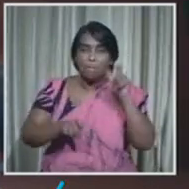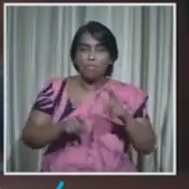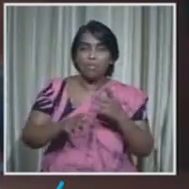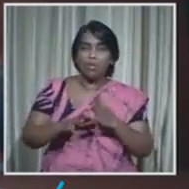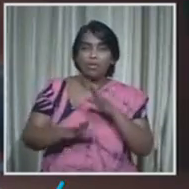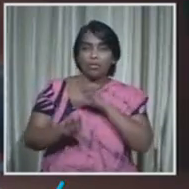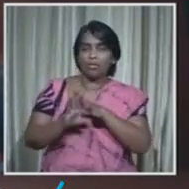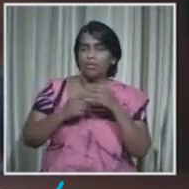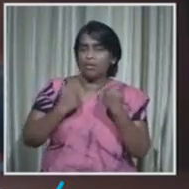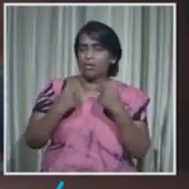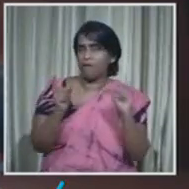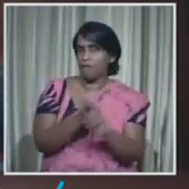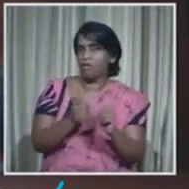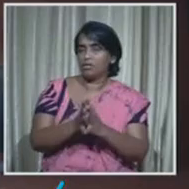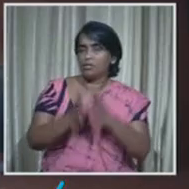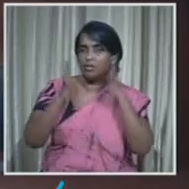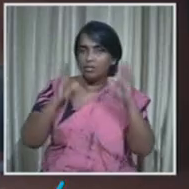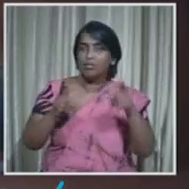निर्माण